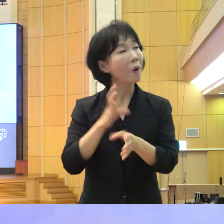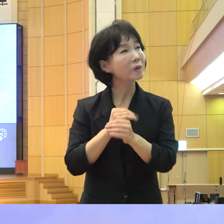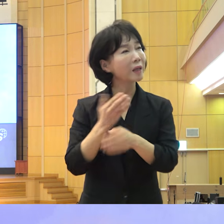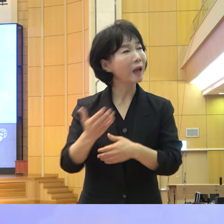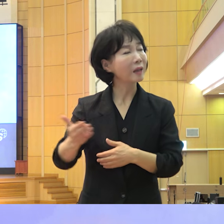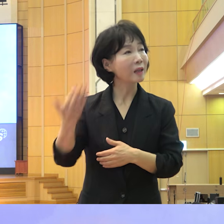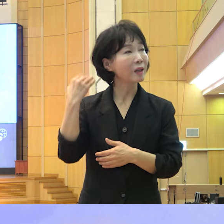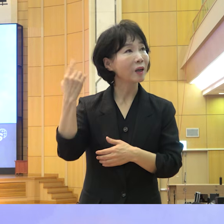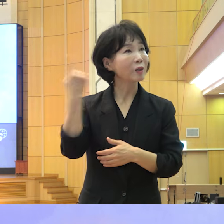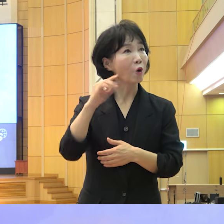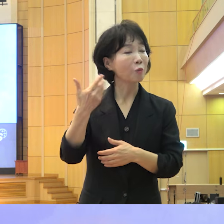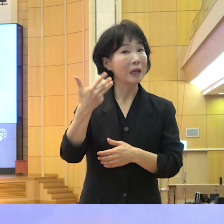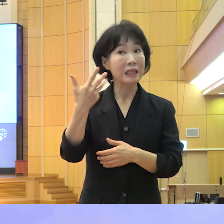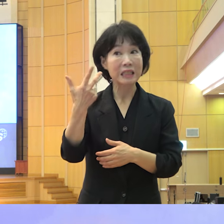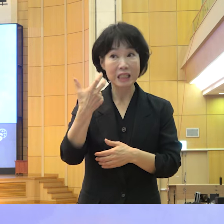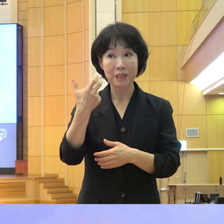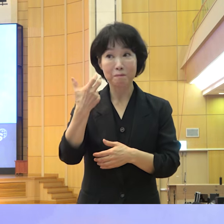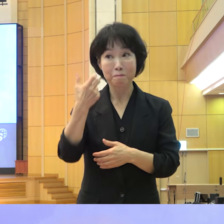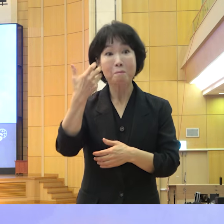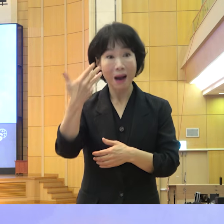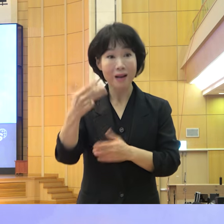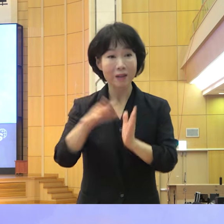1978년도 고해동에서 목회할 때요,